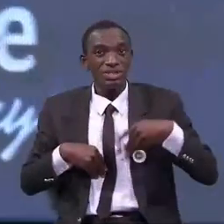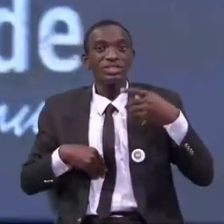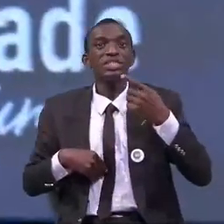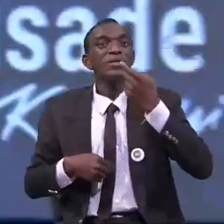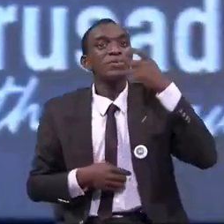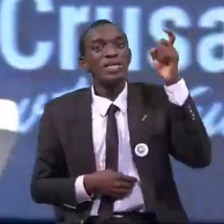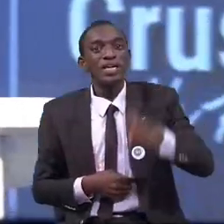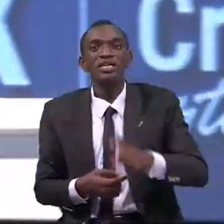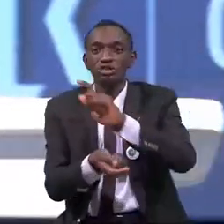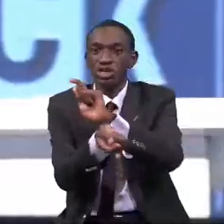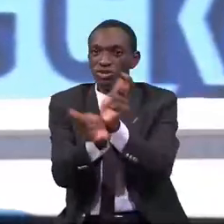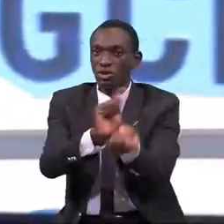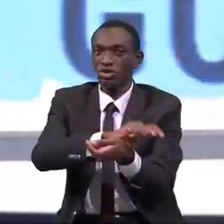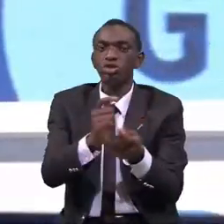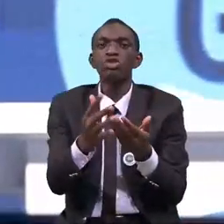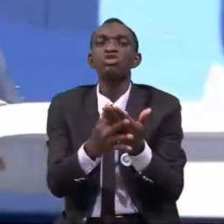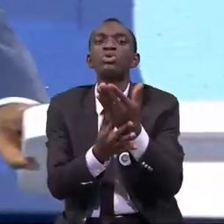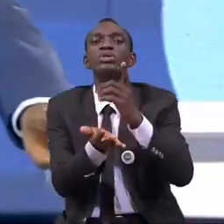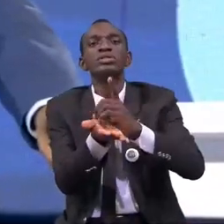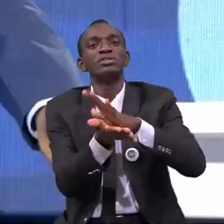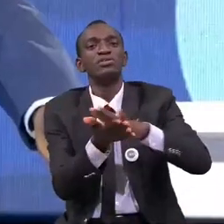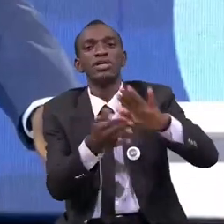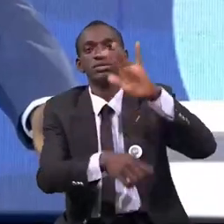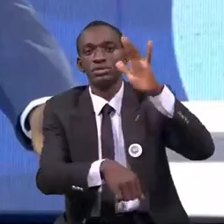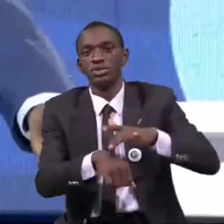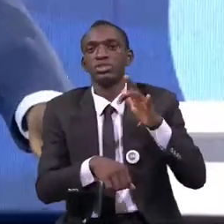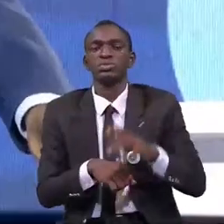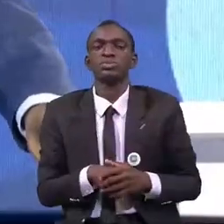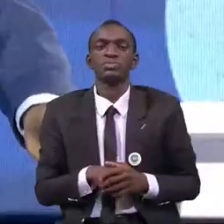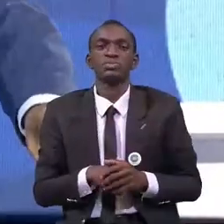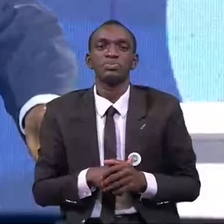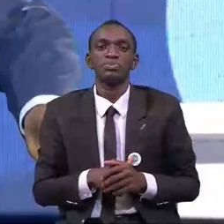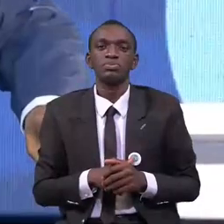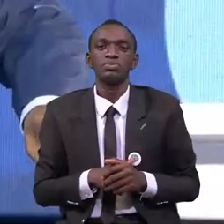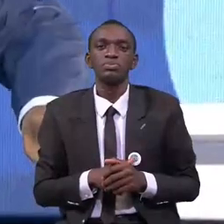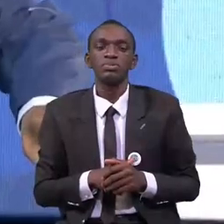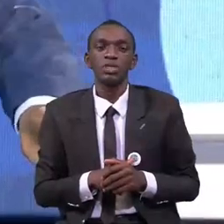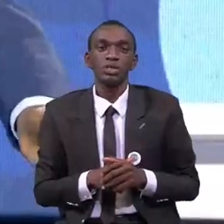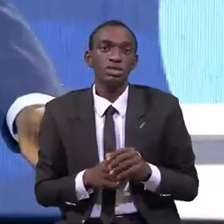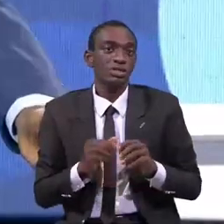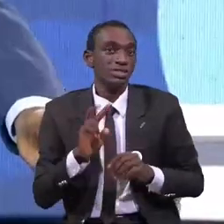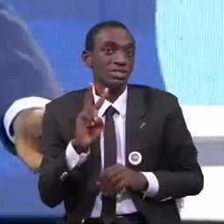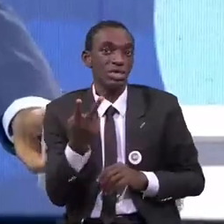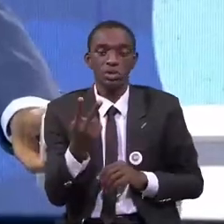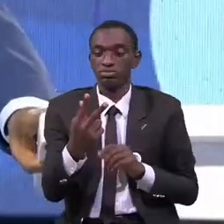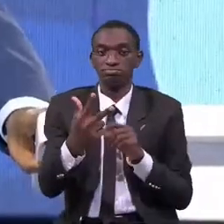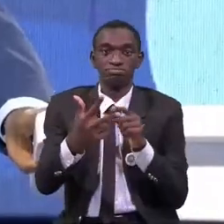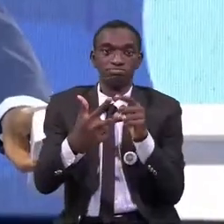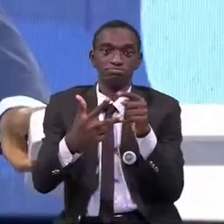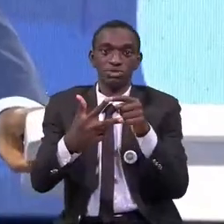l'accepte acceptez la transformation décrétée à travers la touche divine numéro